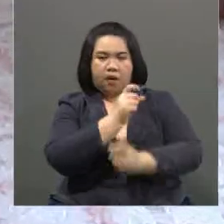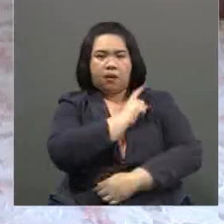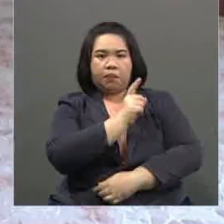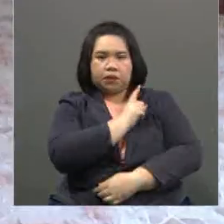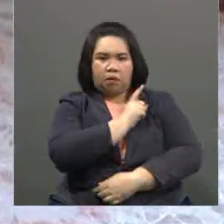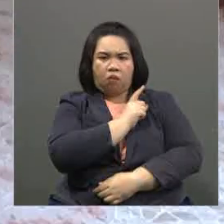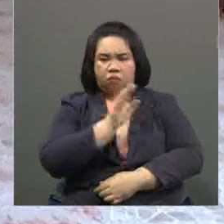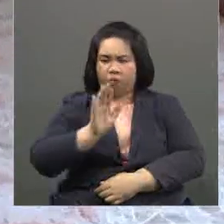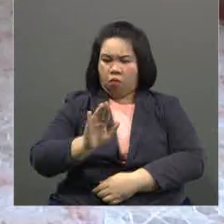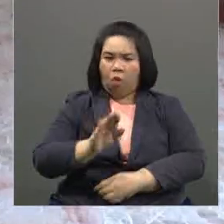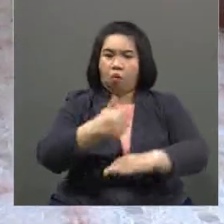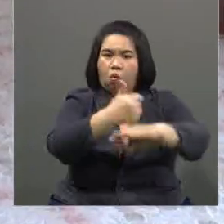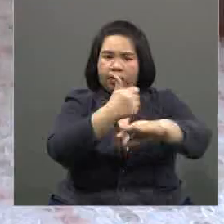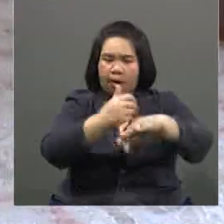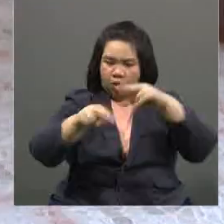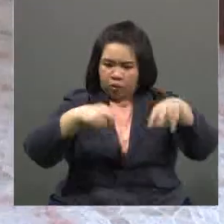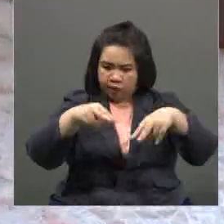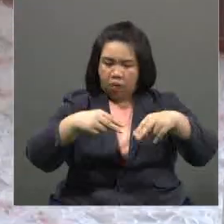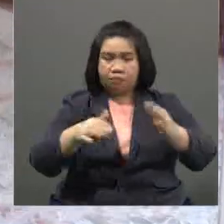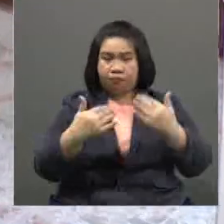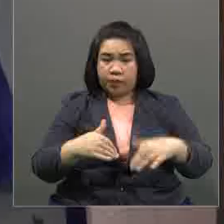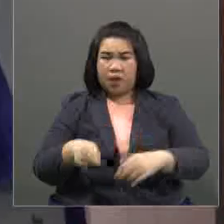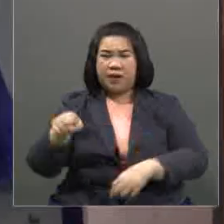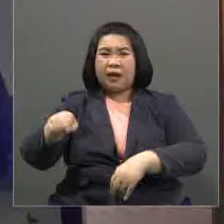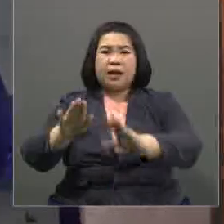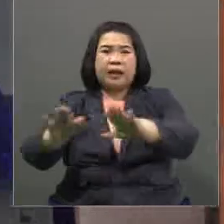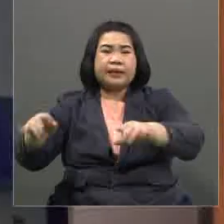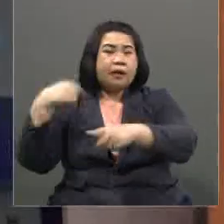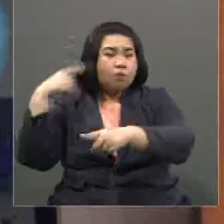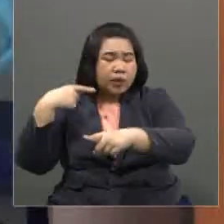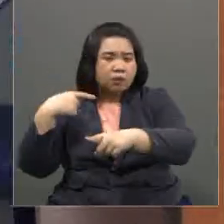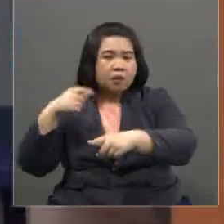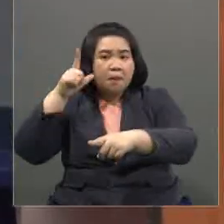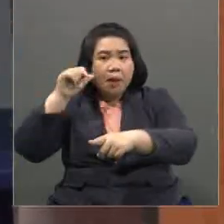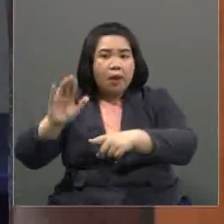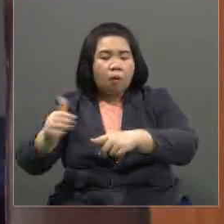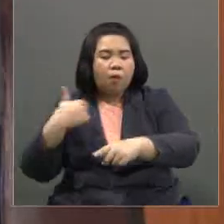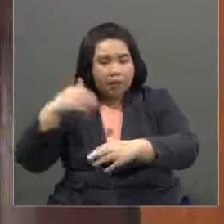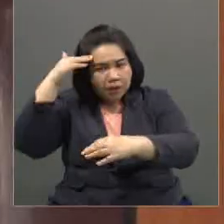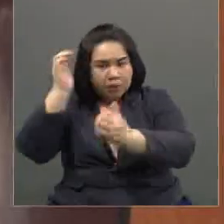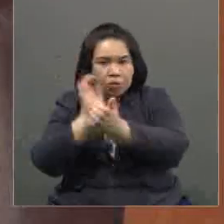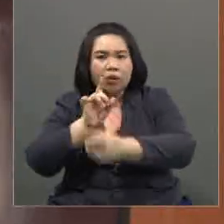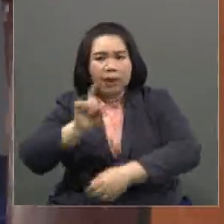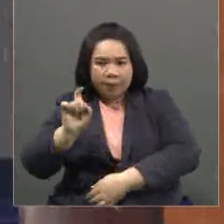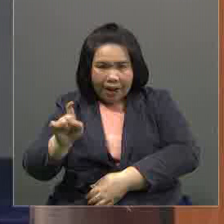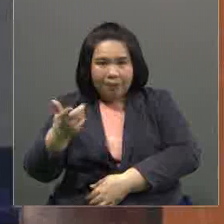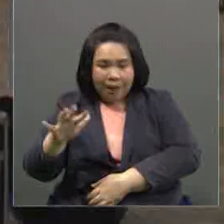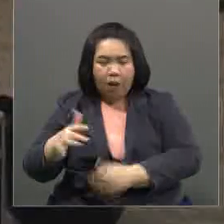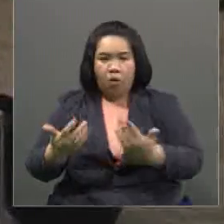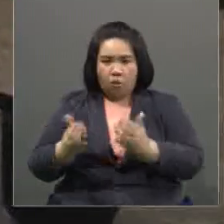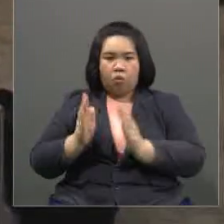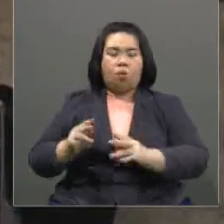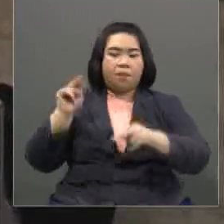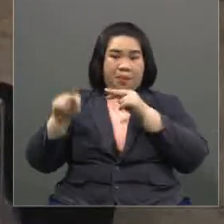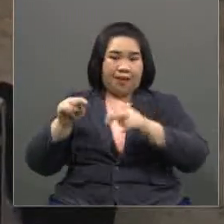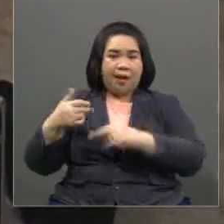ของผู้ใต้บังคับบัญชาส่วนเด็กซึ่งเป็นผู้เสียหายแล้วก็แม่ของเด็กเนี่ยตำรวจได้สอบปากคำไปแล้วเหลือพยานที่ต้องสอบ